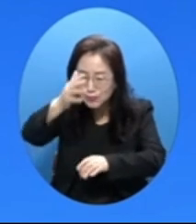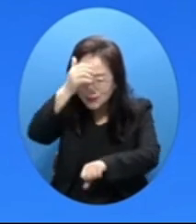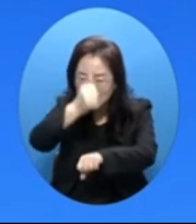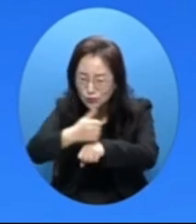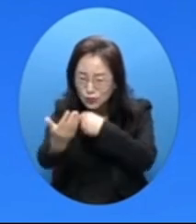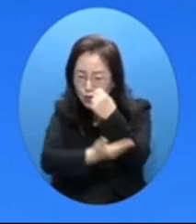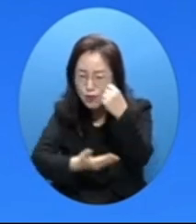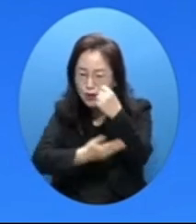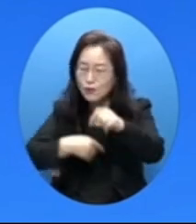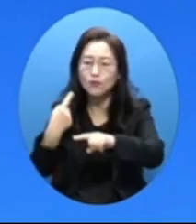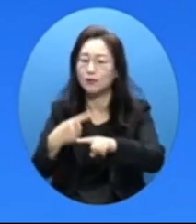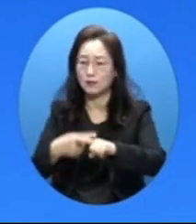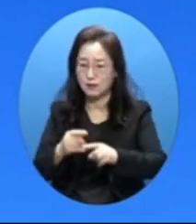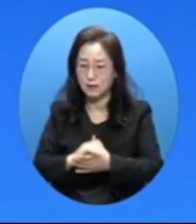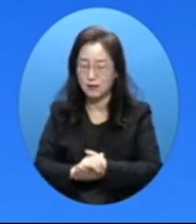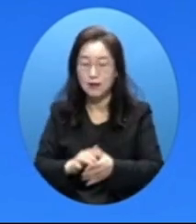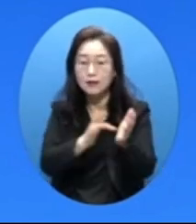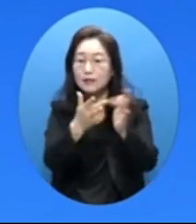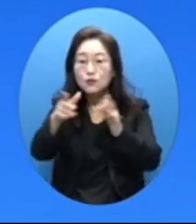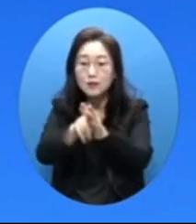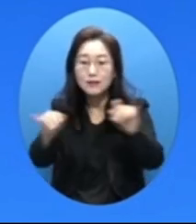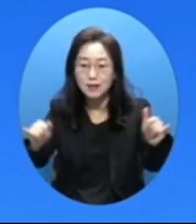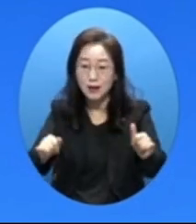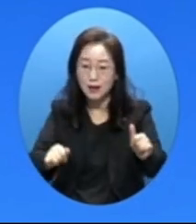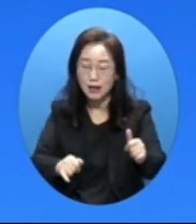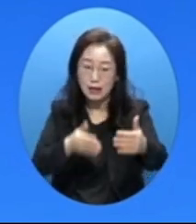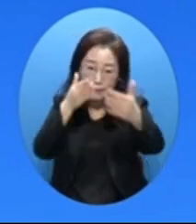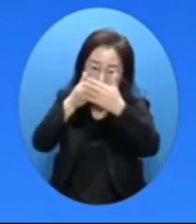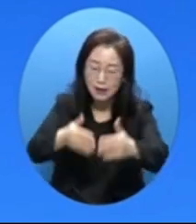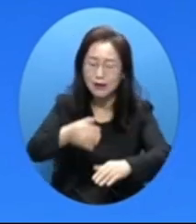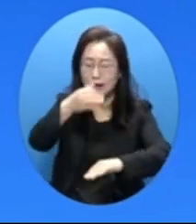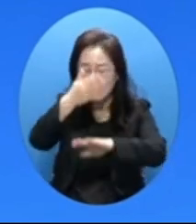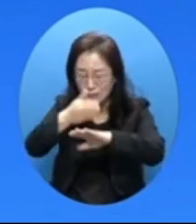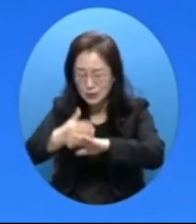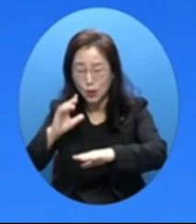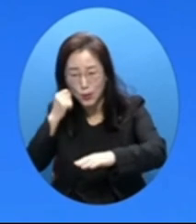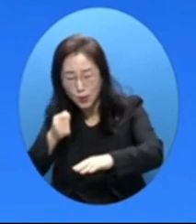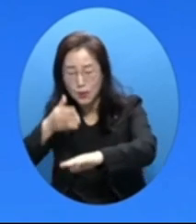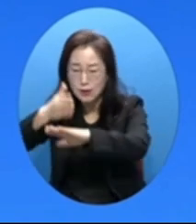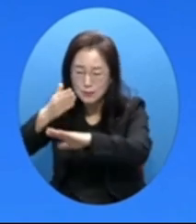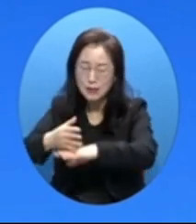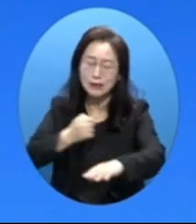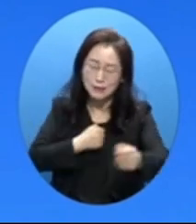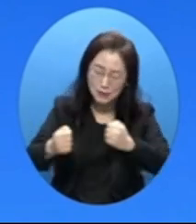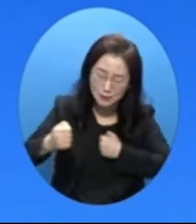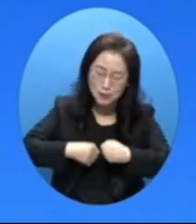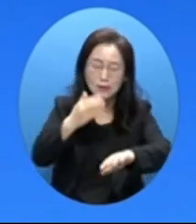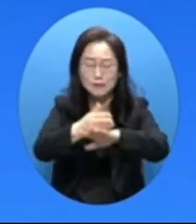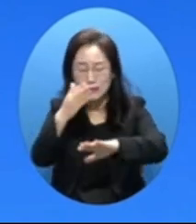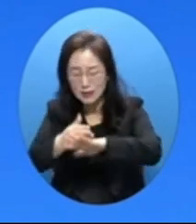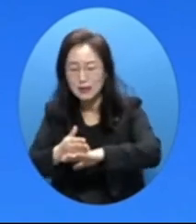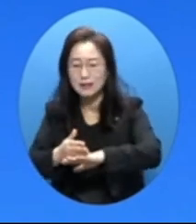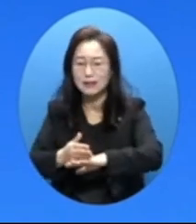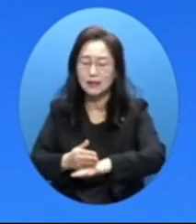우리 예수 믿는 사람들은 안 돼도 감사하고 어려워도 감사하고 답답해도 감사하고 괴로도 감사하고 슬퍼도